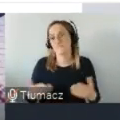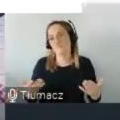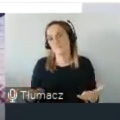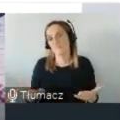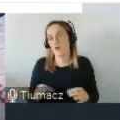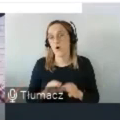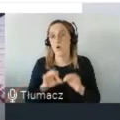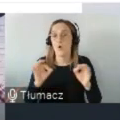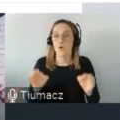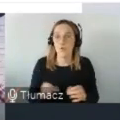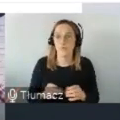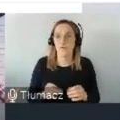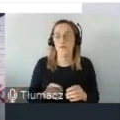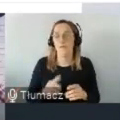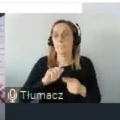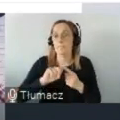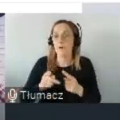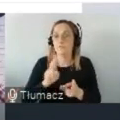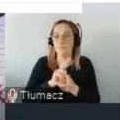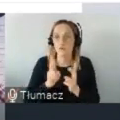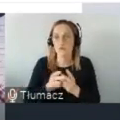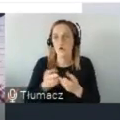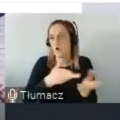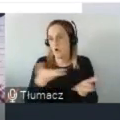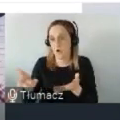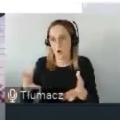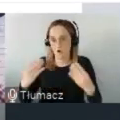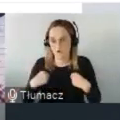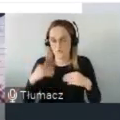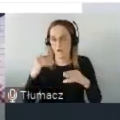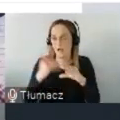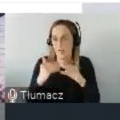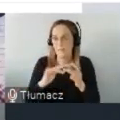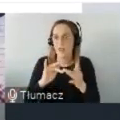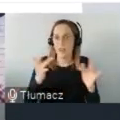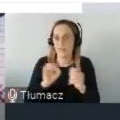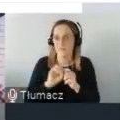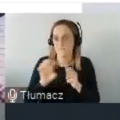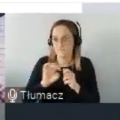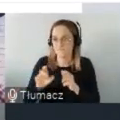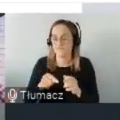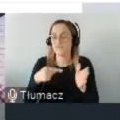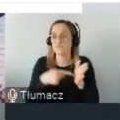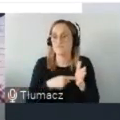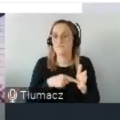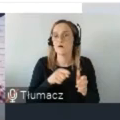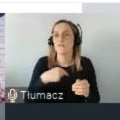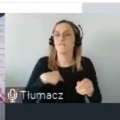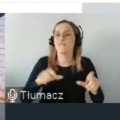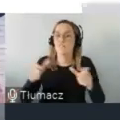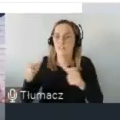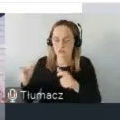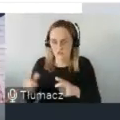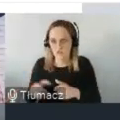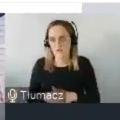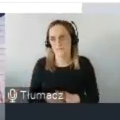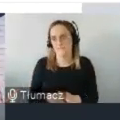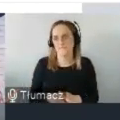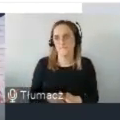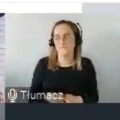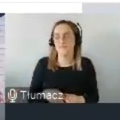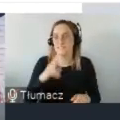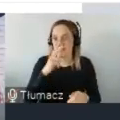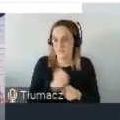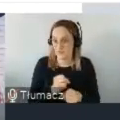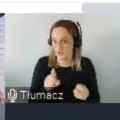Natomiast tak, po spotkaniu dostaną państwo maila jeszcze z linkami tymi dotyczącymi naszych wydarzeń i